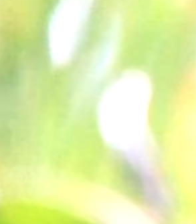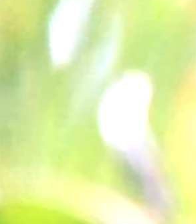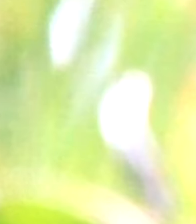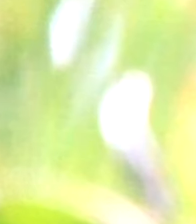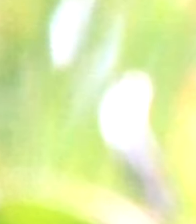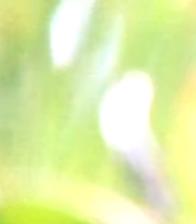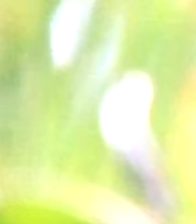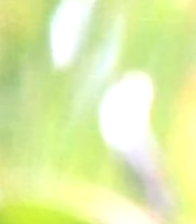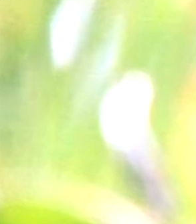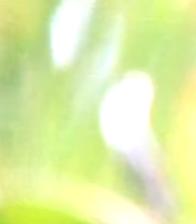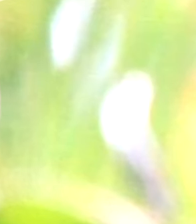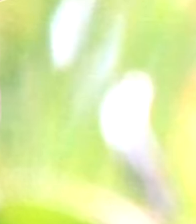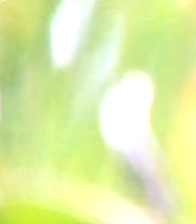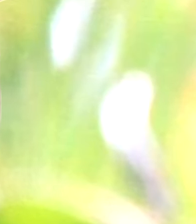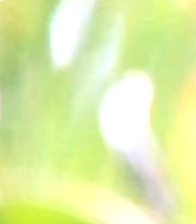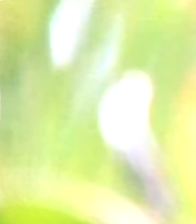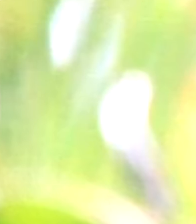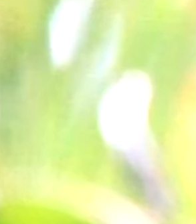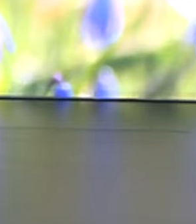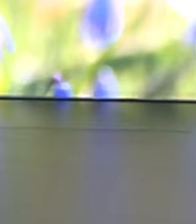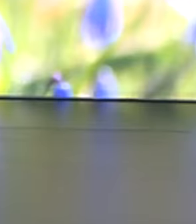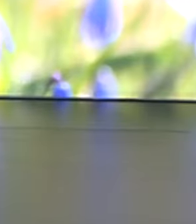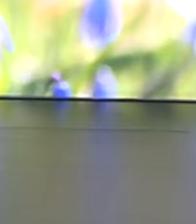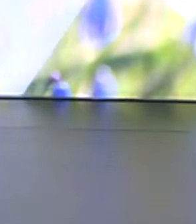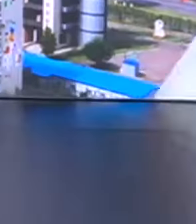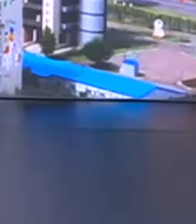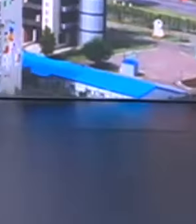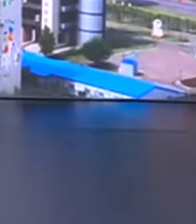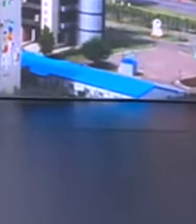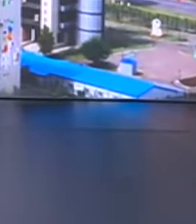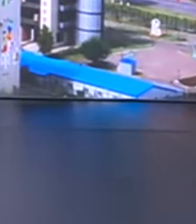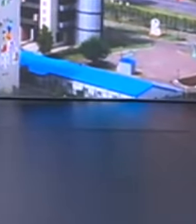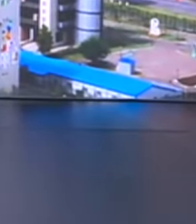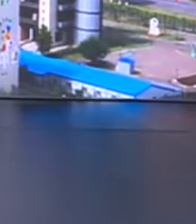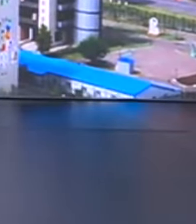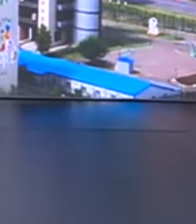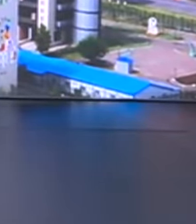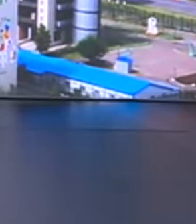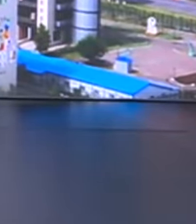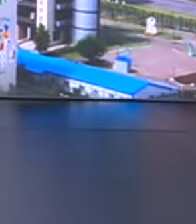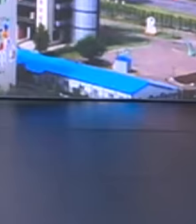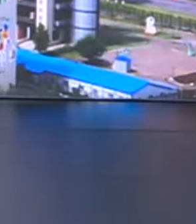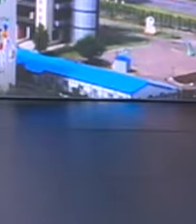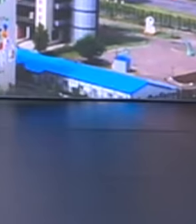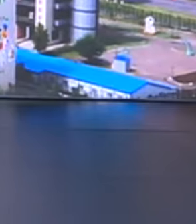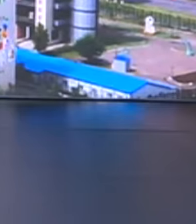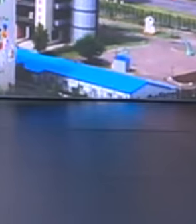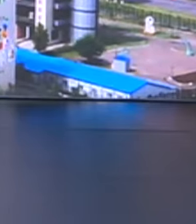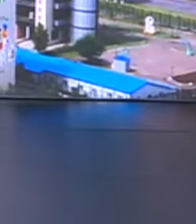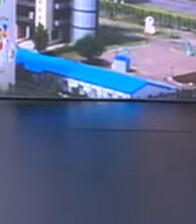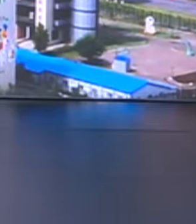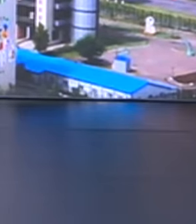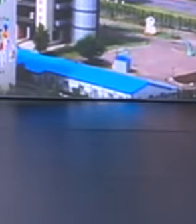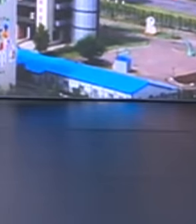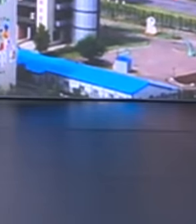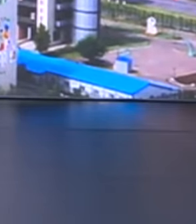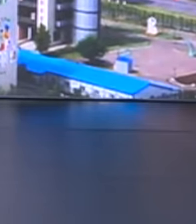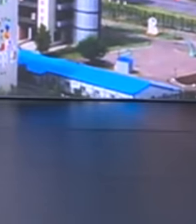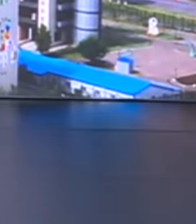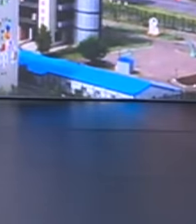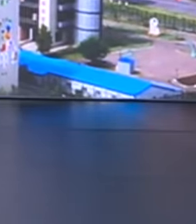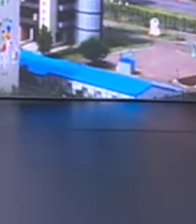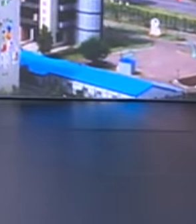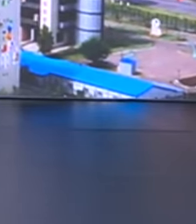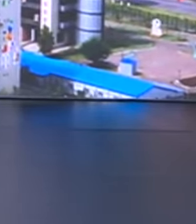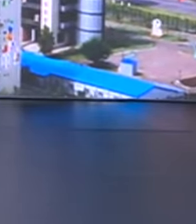34-31, түнде 17 градус жылы болады. Елордамызда жаңбыр, ауа температурасы түнде 17, күндіз